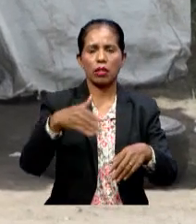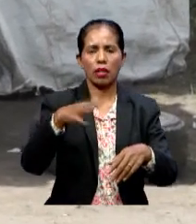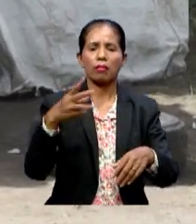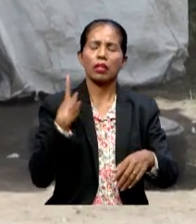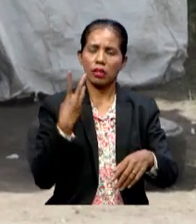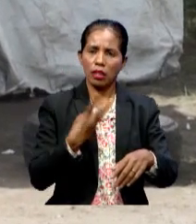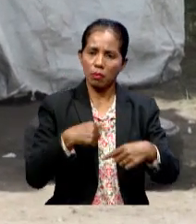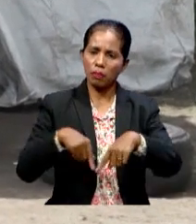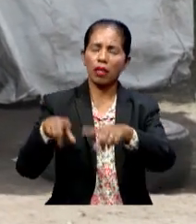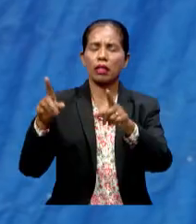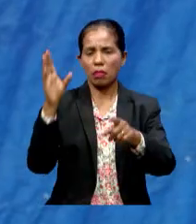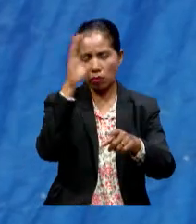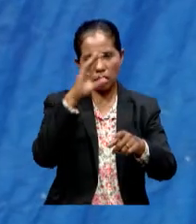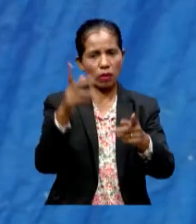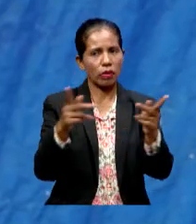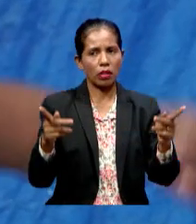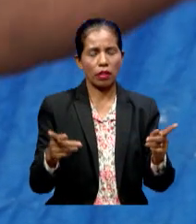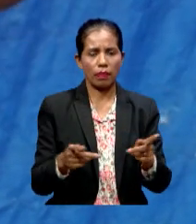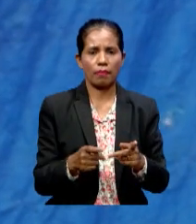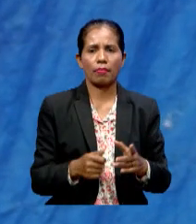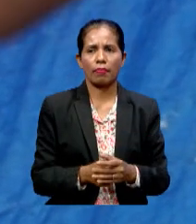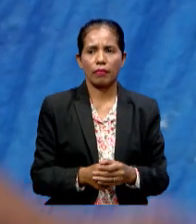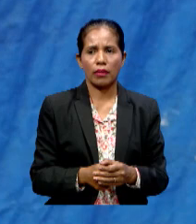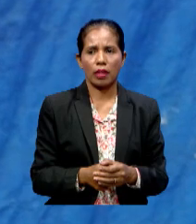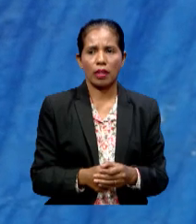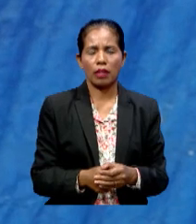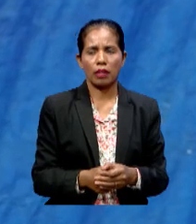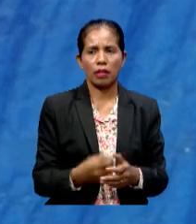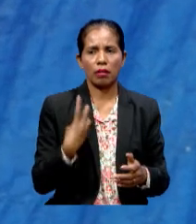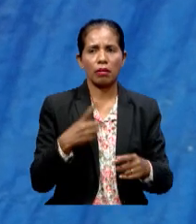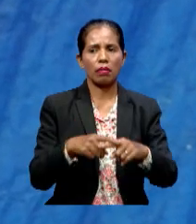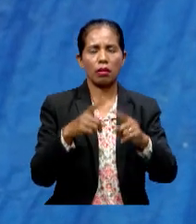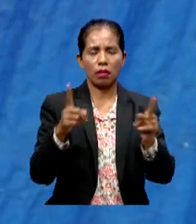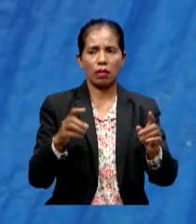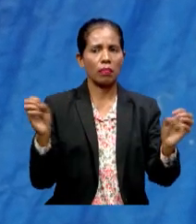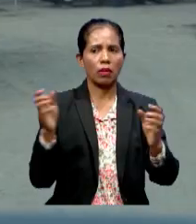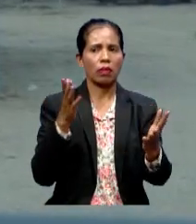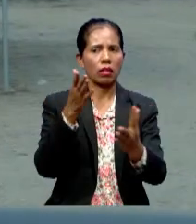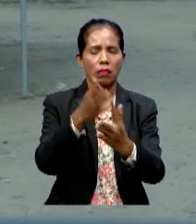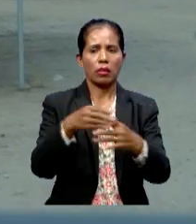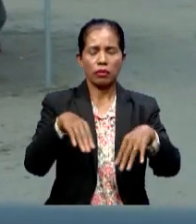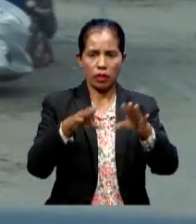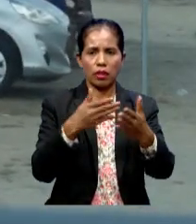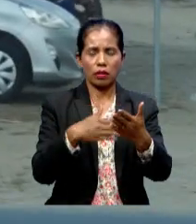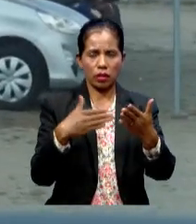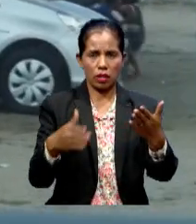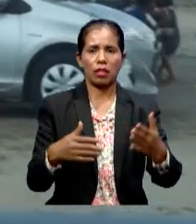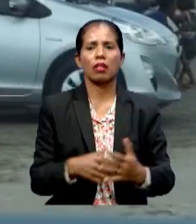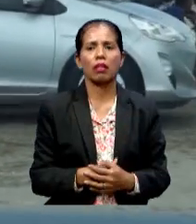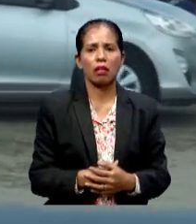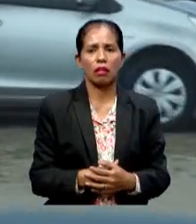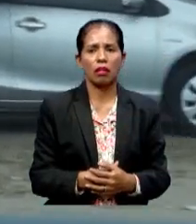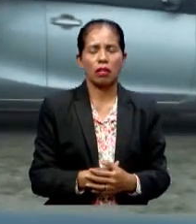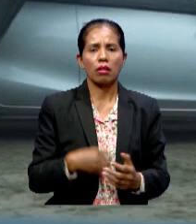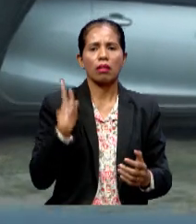ba buka fati e ma pasar mura ya ne ba mai be e ma lako ta ma hotu fan sama a aru